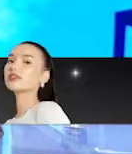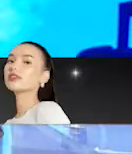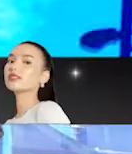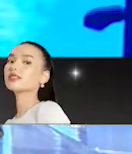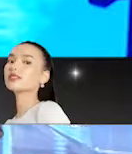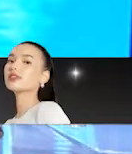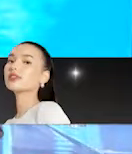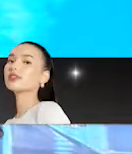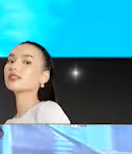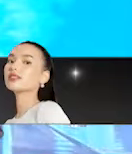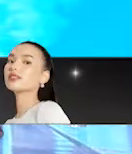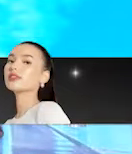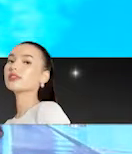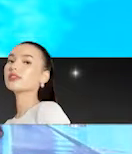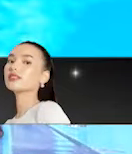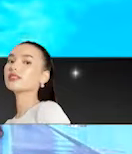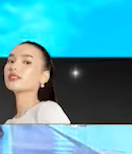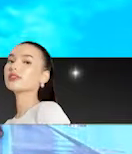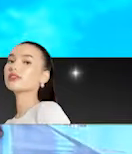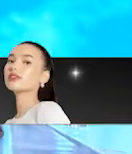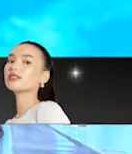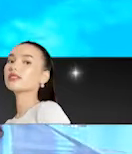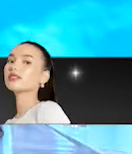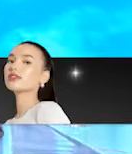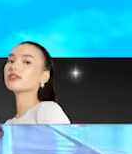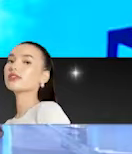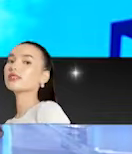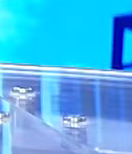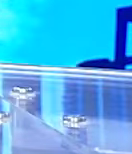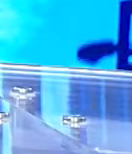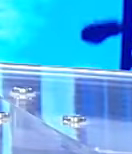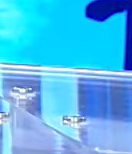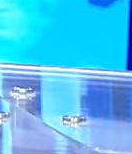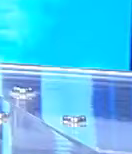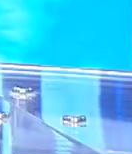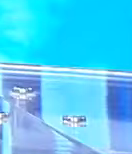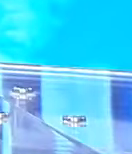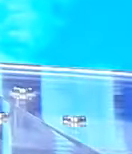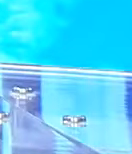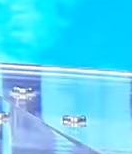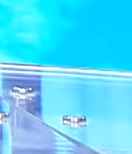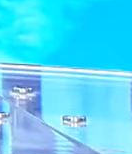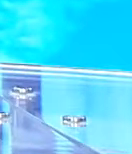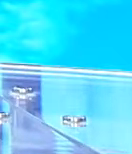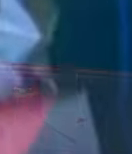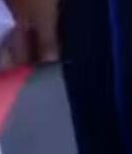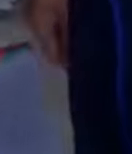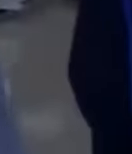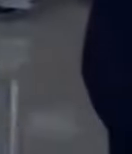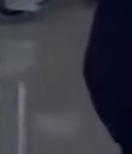kemanusiaan. Anak-anak Gaza korban peperangan ini akan diajak ke sejumlah wilayah untuk berbagi cerita.